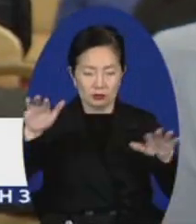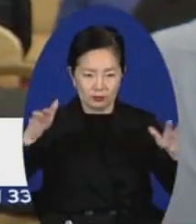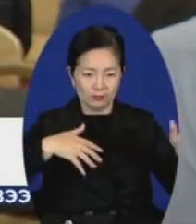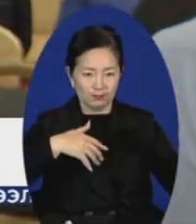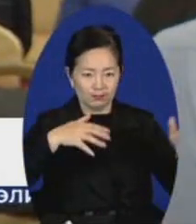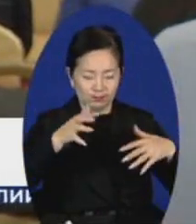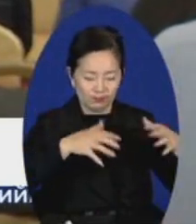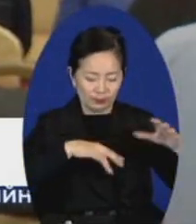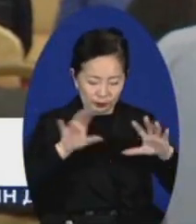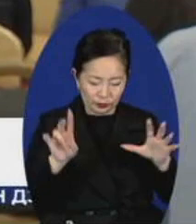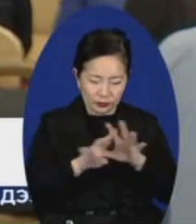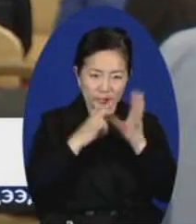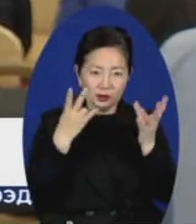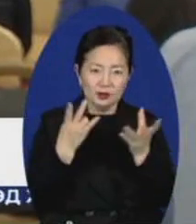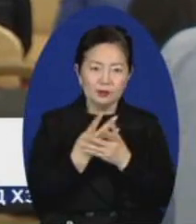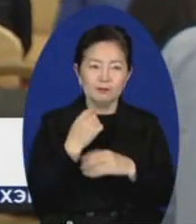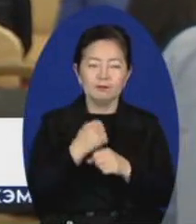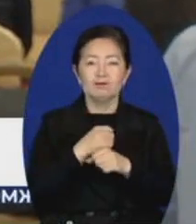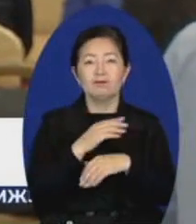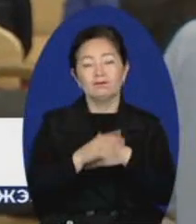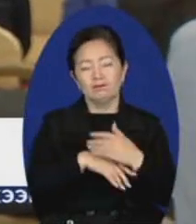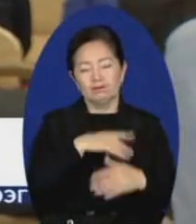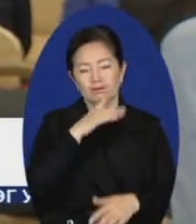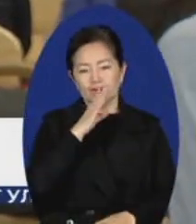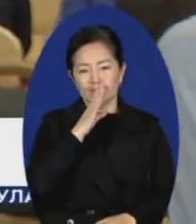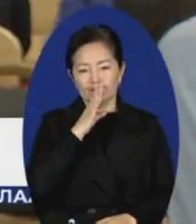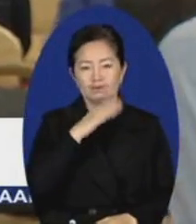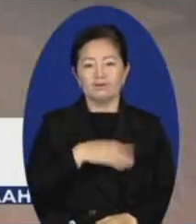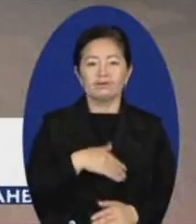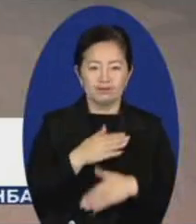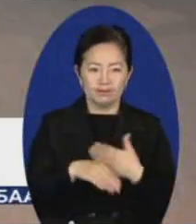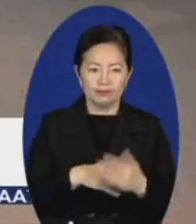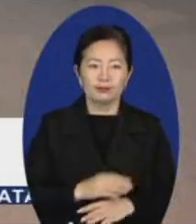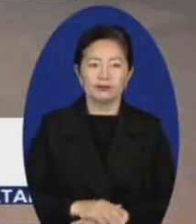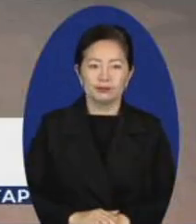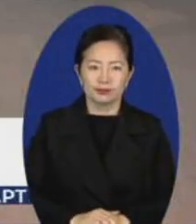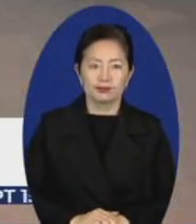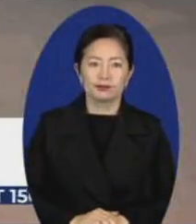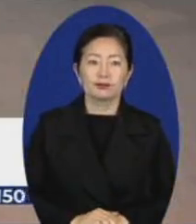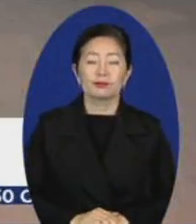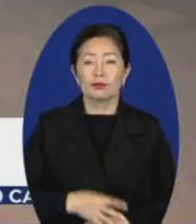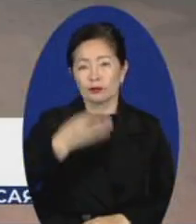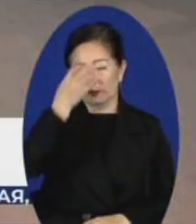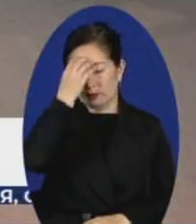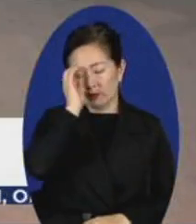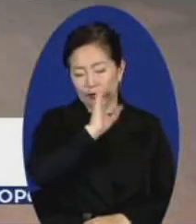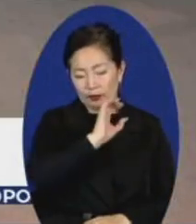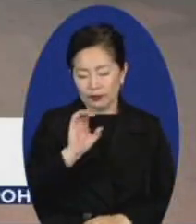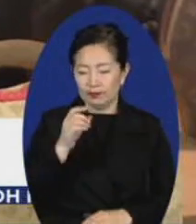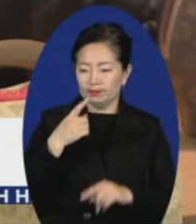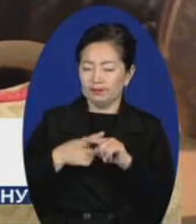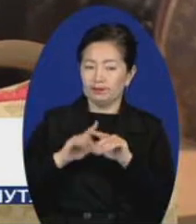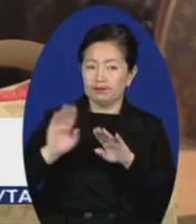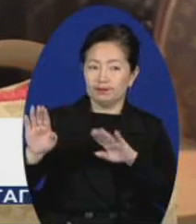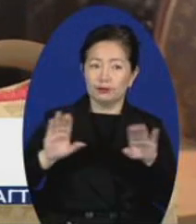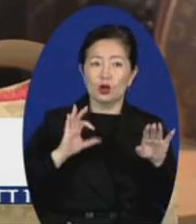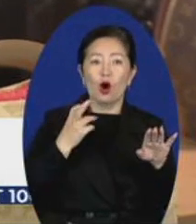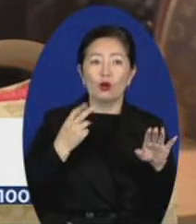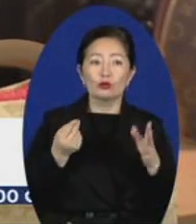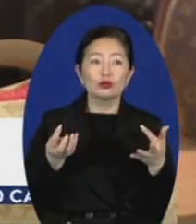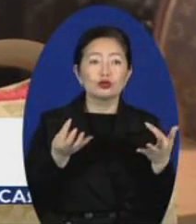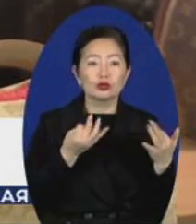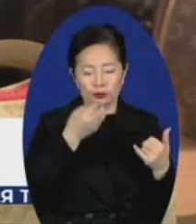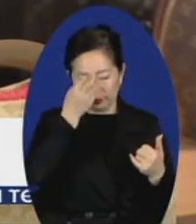одоо ирүүлж одоо итгэлийн одоо үйл ажиллагаа бол одоо явагдчихэ. За, төрийн болон орон нутгийн өмчийг тоолохдоо